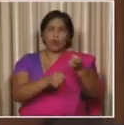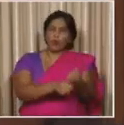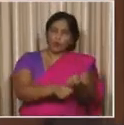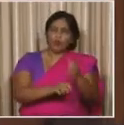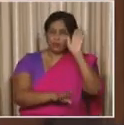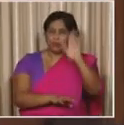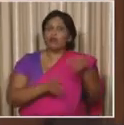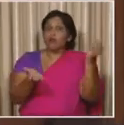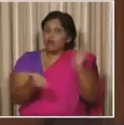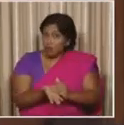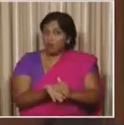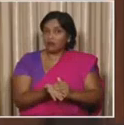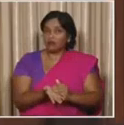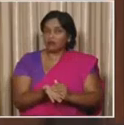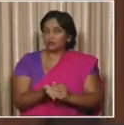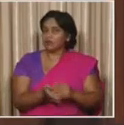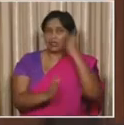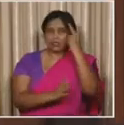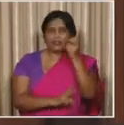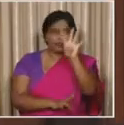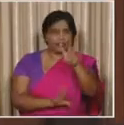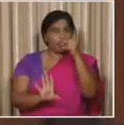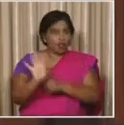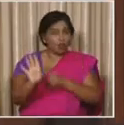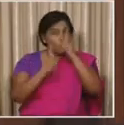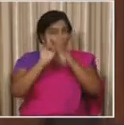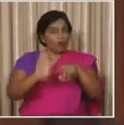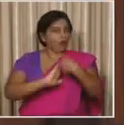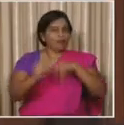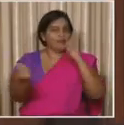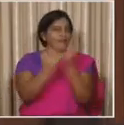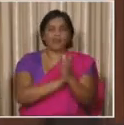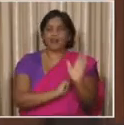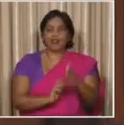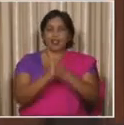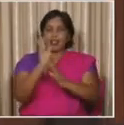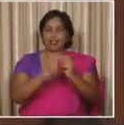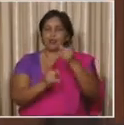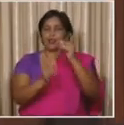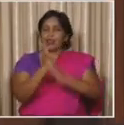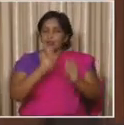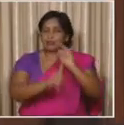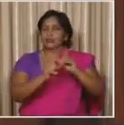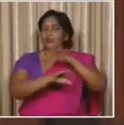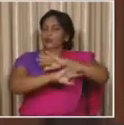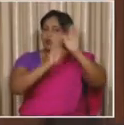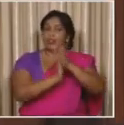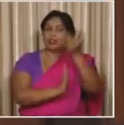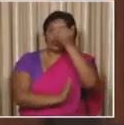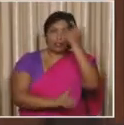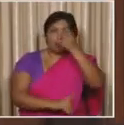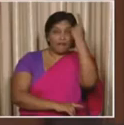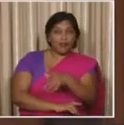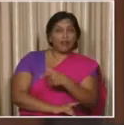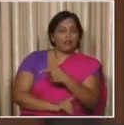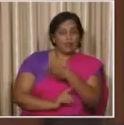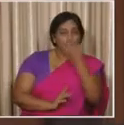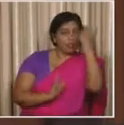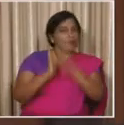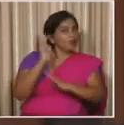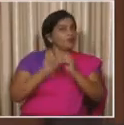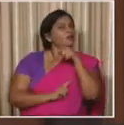තියෙනවා නැවත වාරයක්. 2024 අවුරුද්දේ මේ රට වෙනස් වෙලා නැහැ. මේ ඇමතිවරු මන්ත්‍රීවරු දෙමළ වීම නිසා දෙමළ